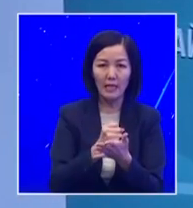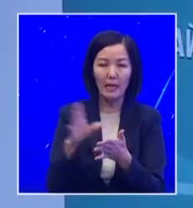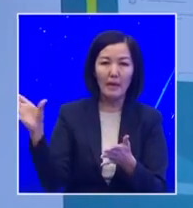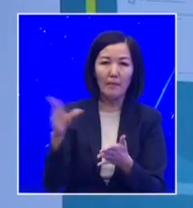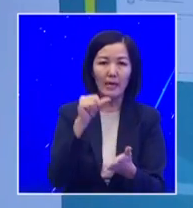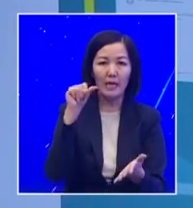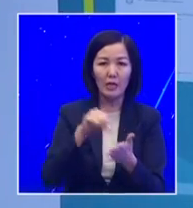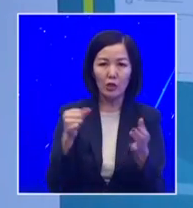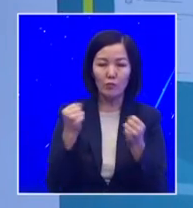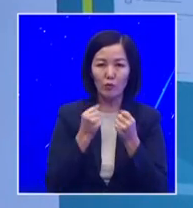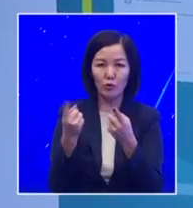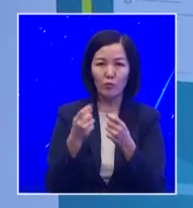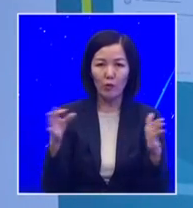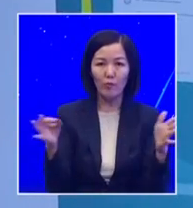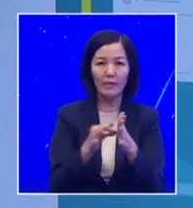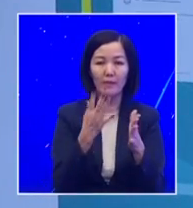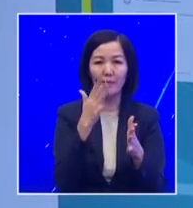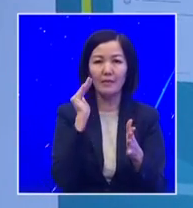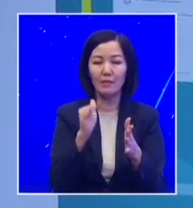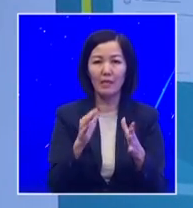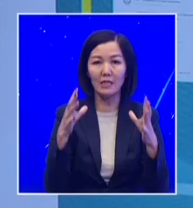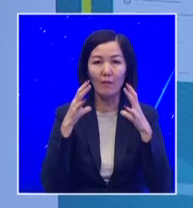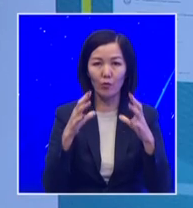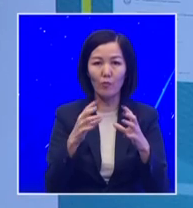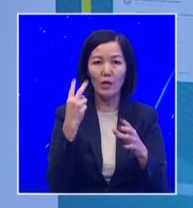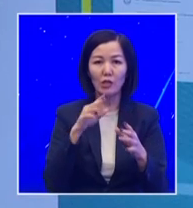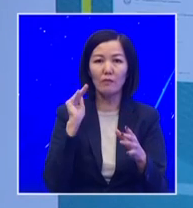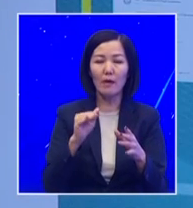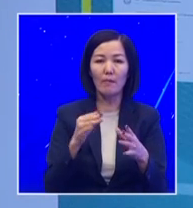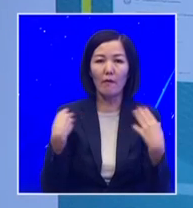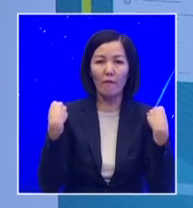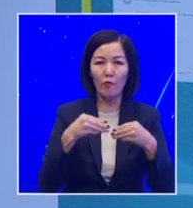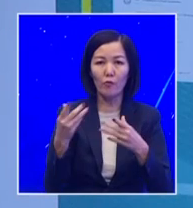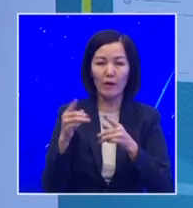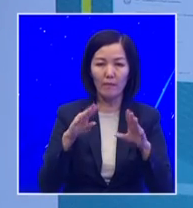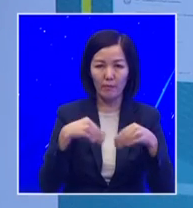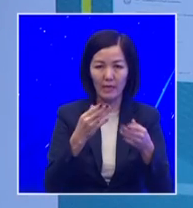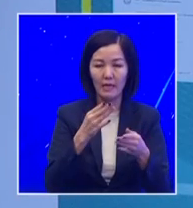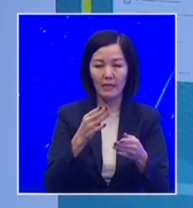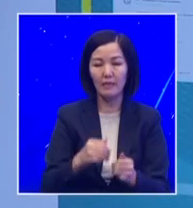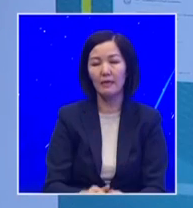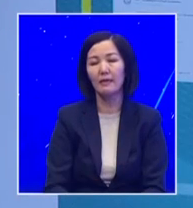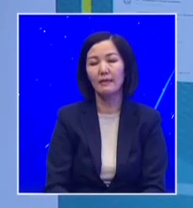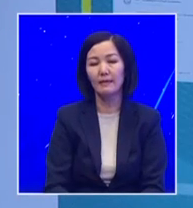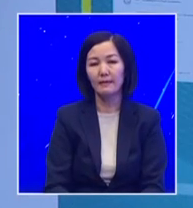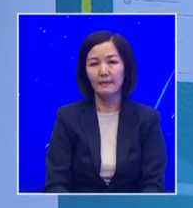барлық қатысушыларды спортқа баулу мақсатында 5 мыңнан астам доп, 20 мың арнайы форма тапсырма берілет, дейді басқарма басшысы.